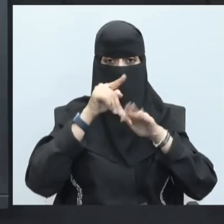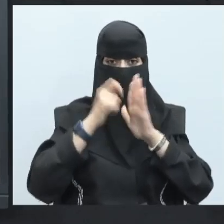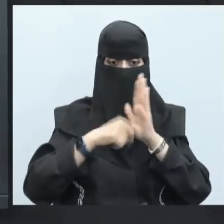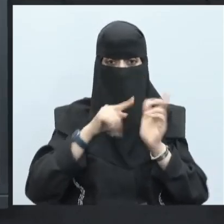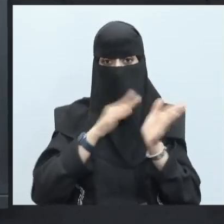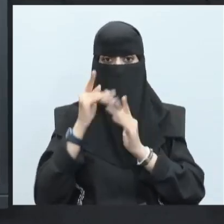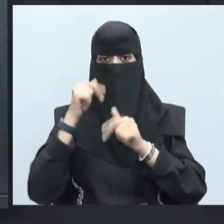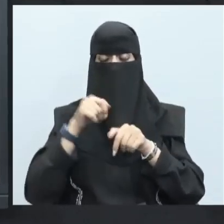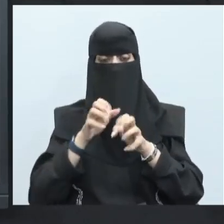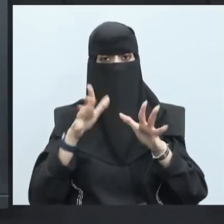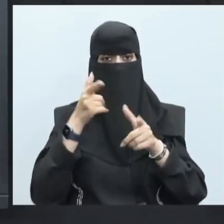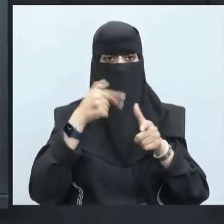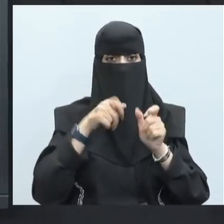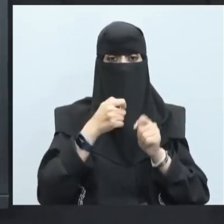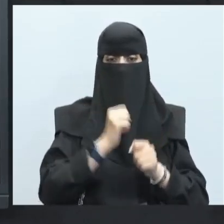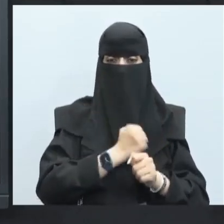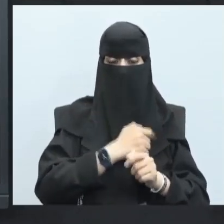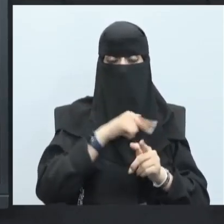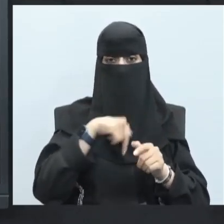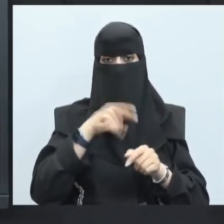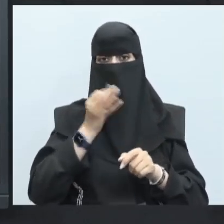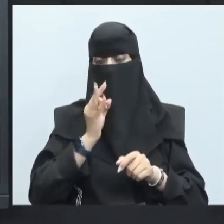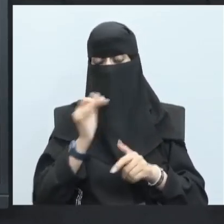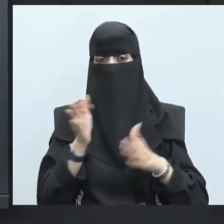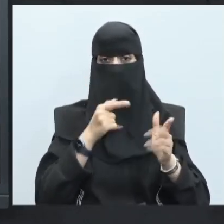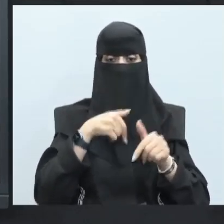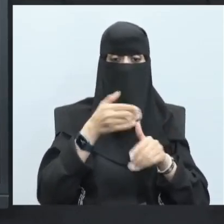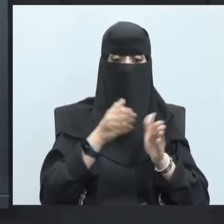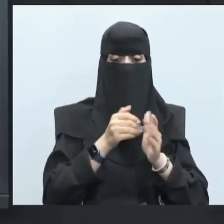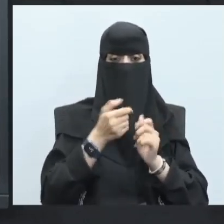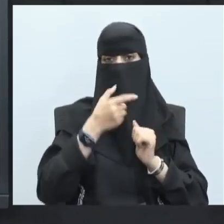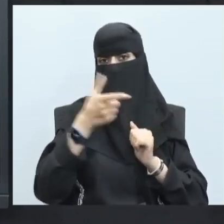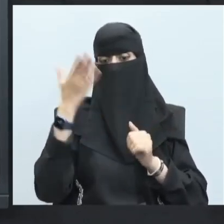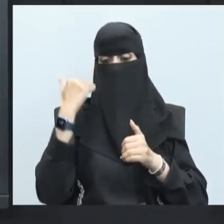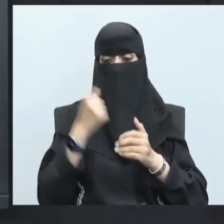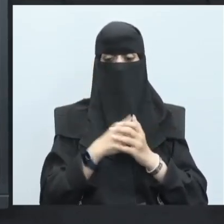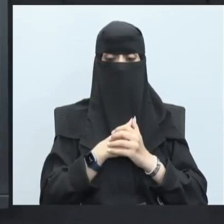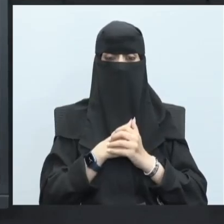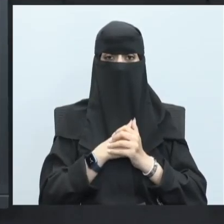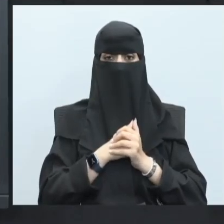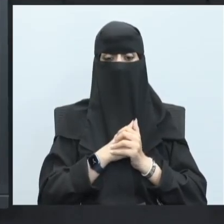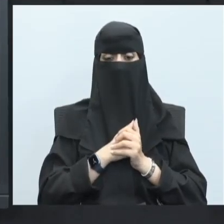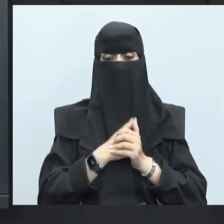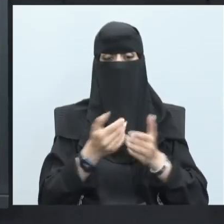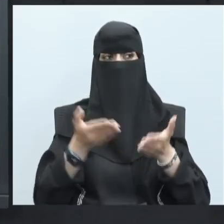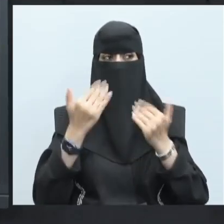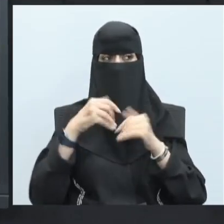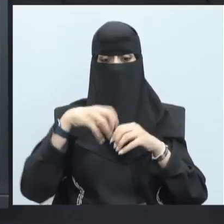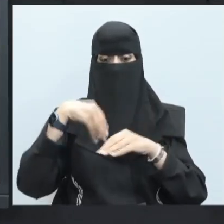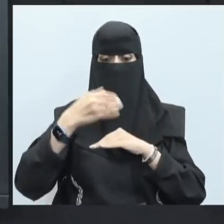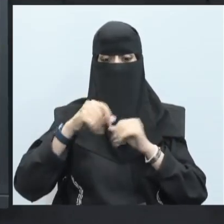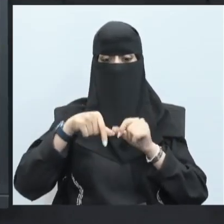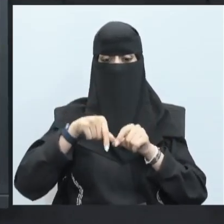التوسل الاحتكام الى الشهره الاحتكام الى الشفقه الاحتكام الىى التهديد الاحتكام الى القدم ناتي الى الفقره التي